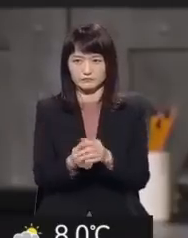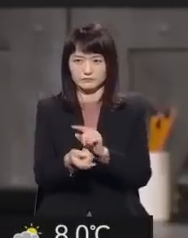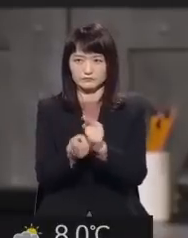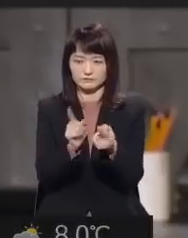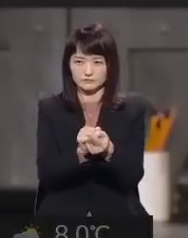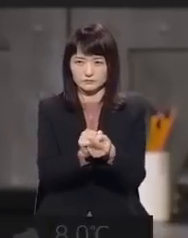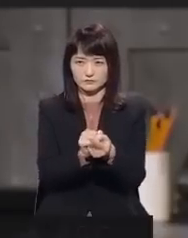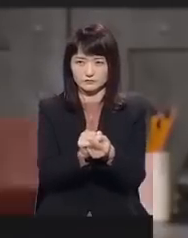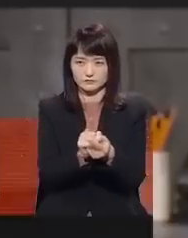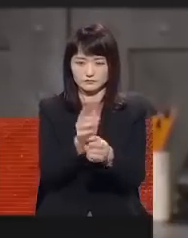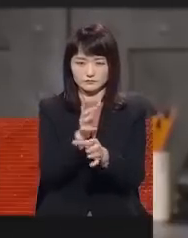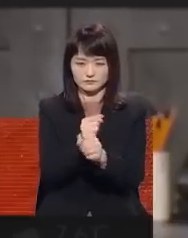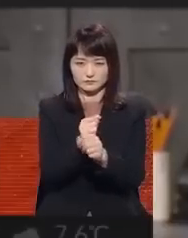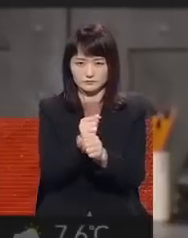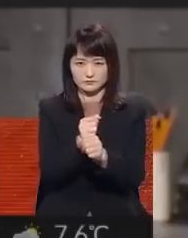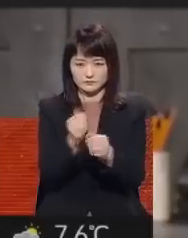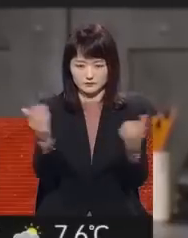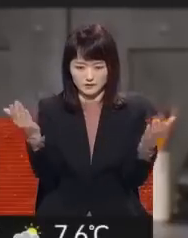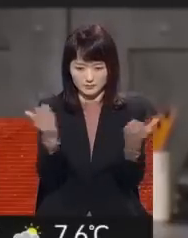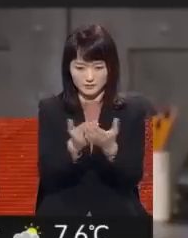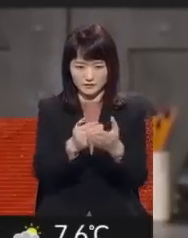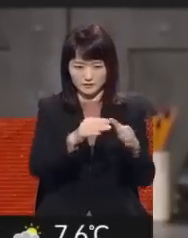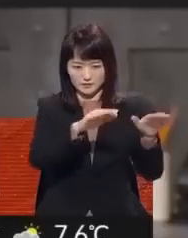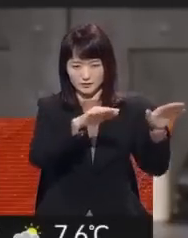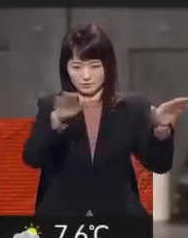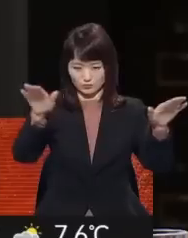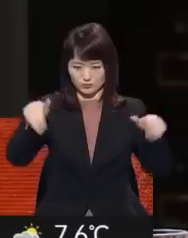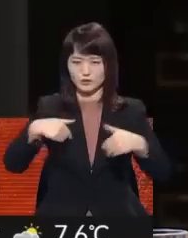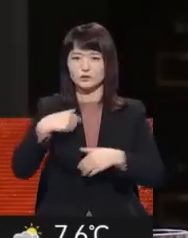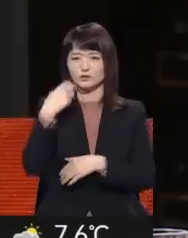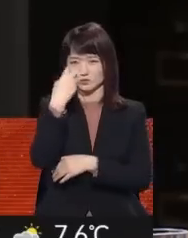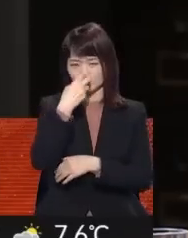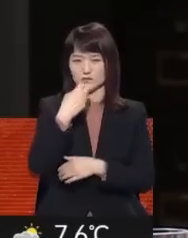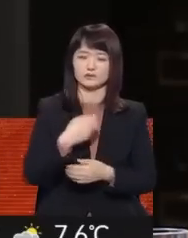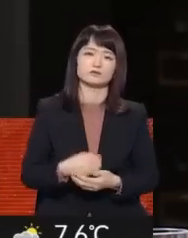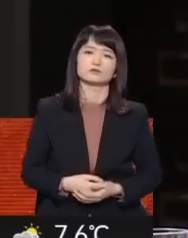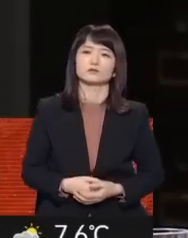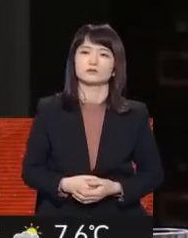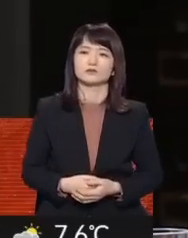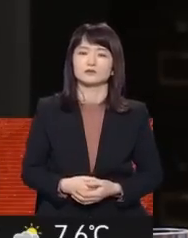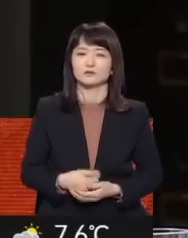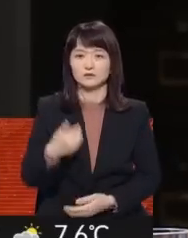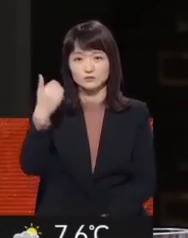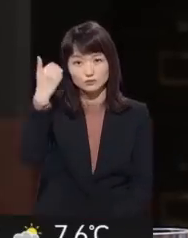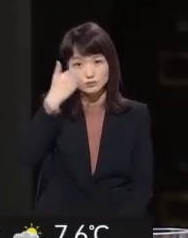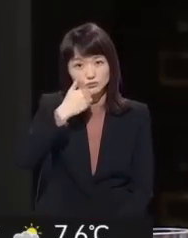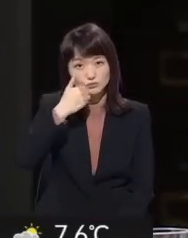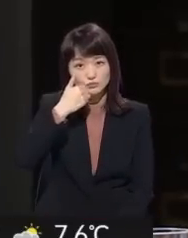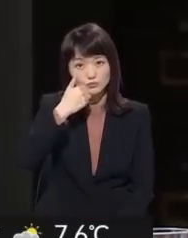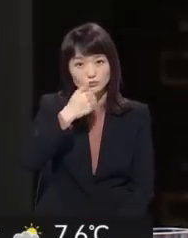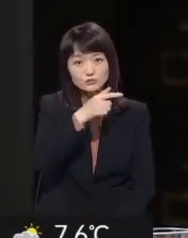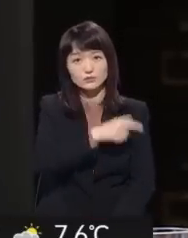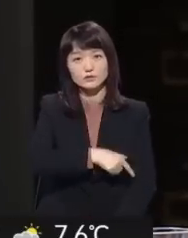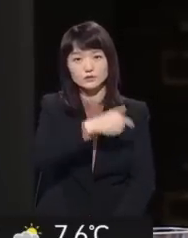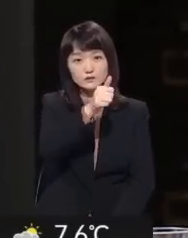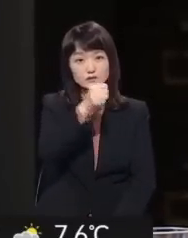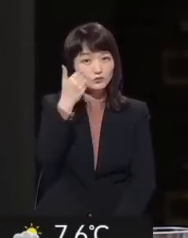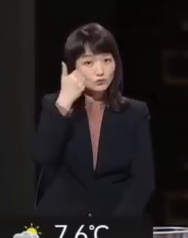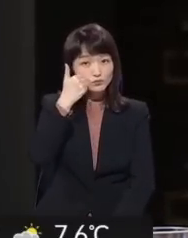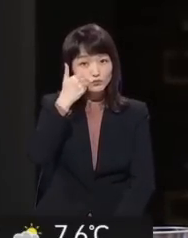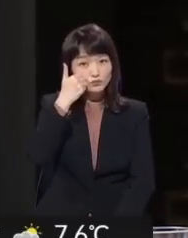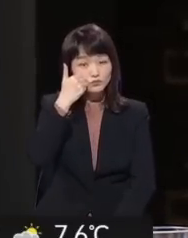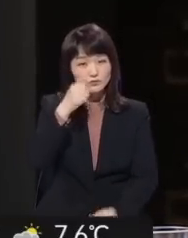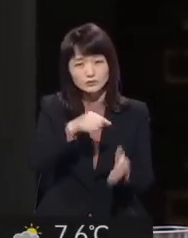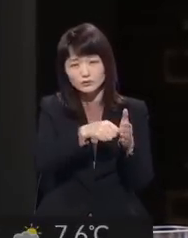서로가 맞는 시간에 소환해 가지고 조사를 할 것 같습니다 자 그럼 도대체 누굴까 아 그 이사장 그 유명한